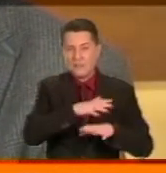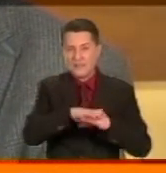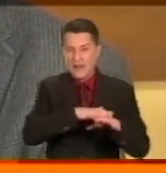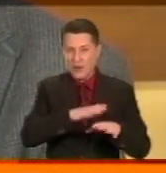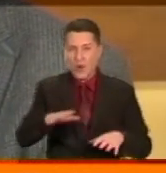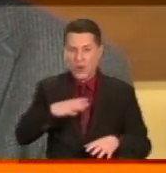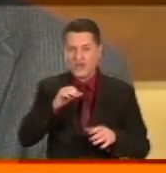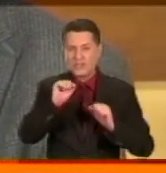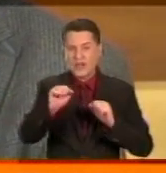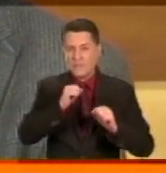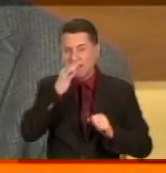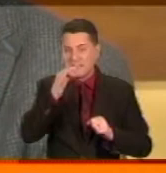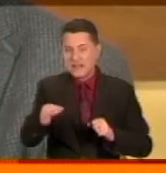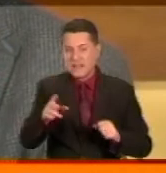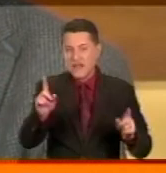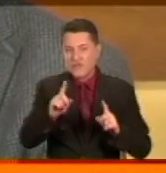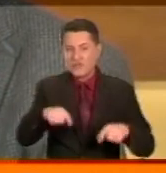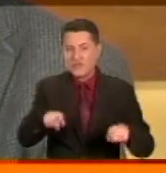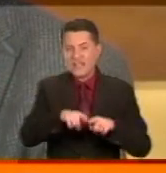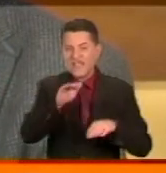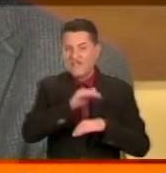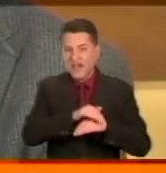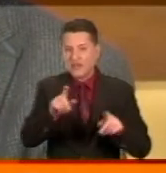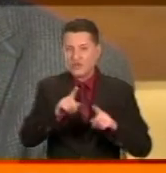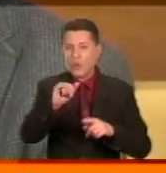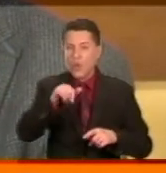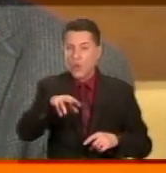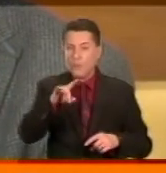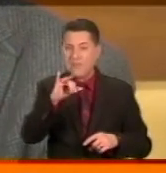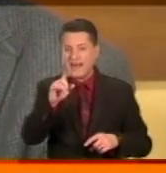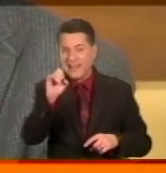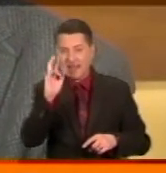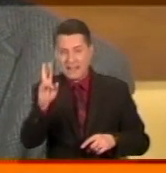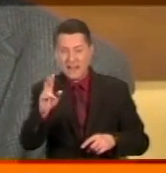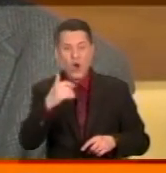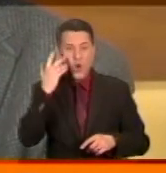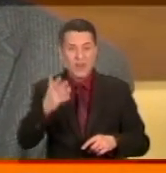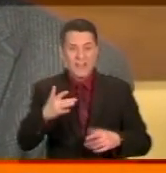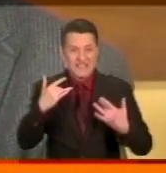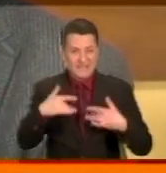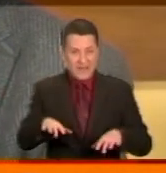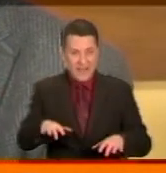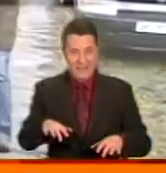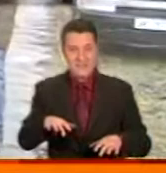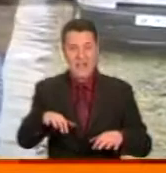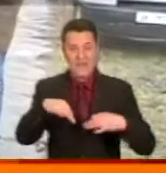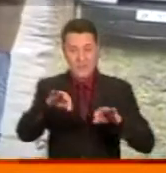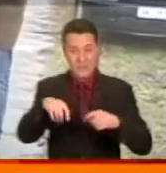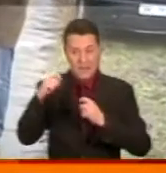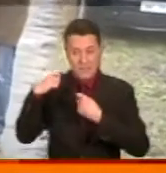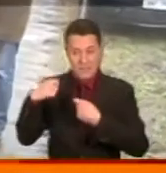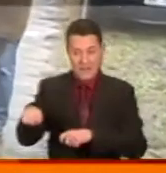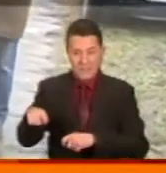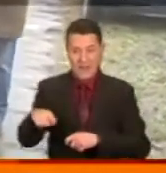командир батальйону, який сказав, що такі факти, що Умрихін, коли звільнявся, йшов в запаси, він цей автомобіль продав. Сам